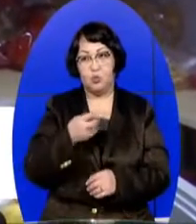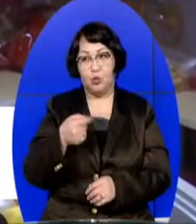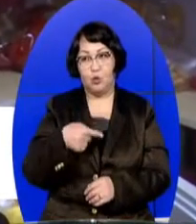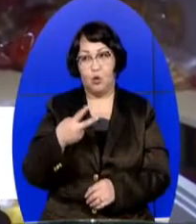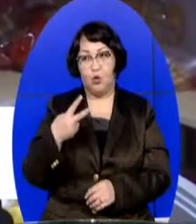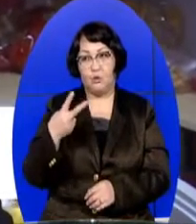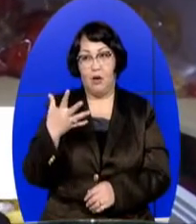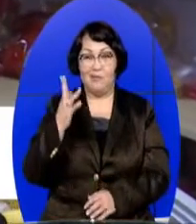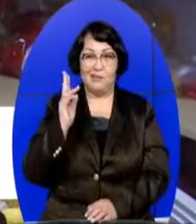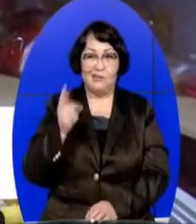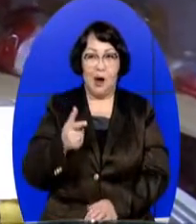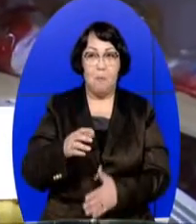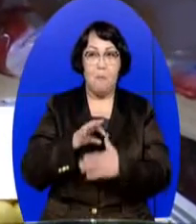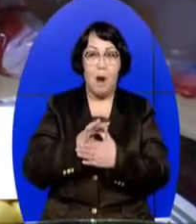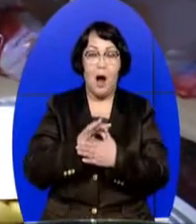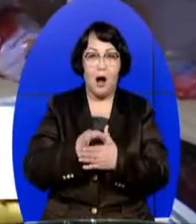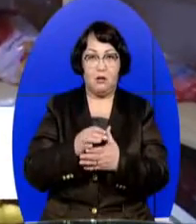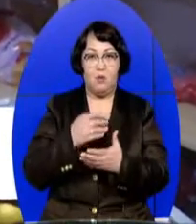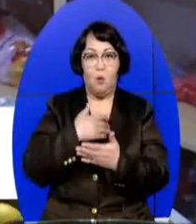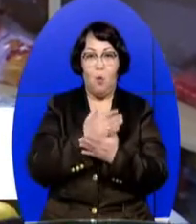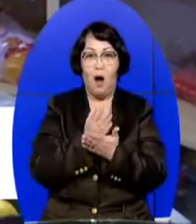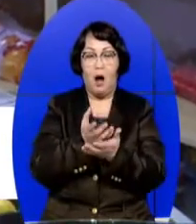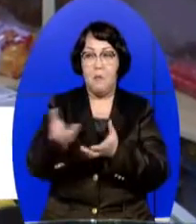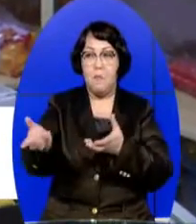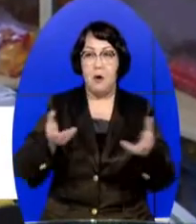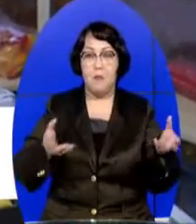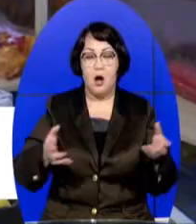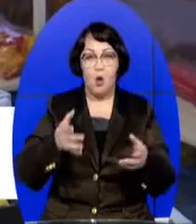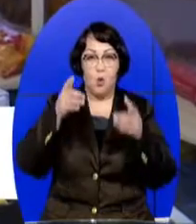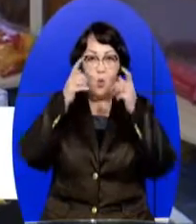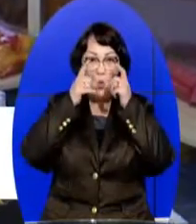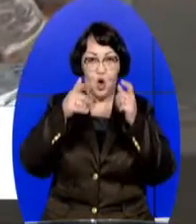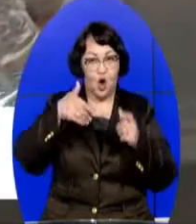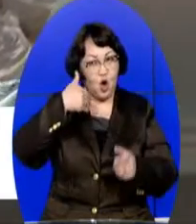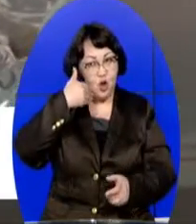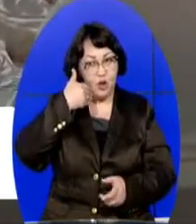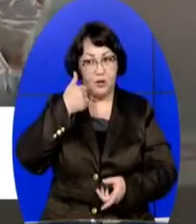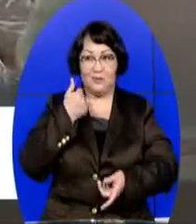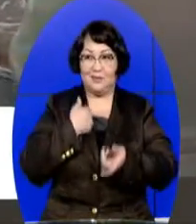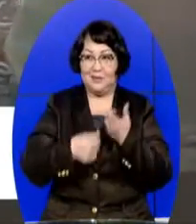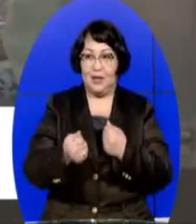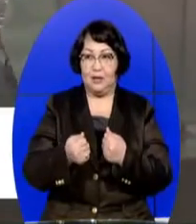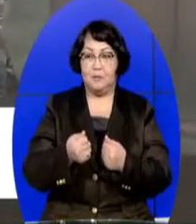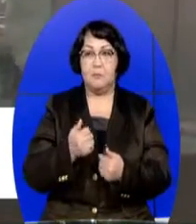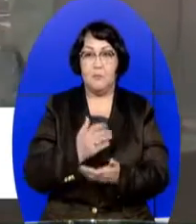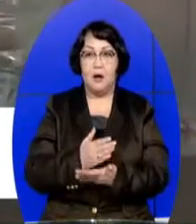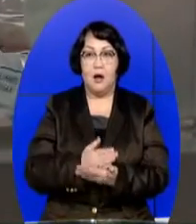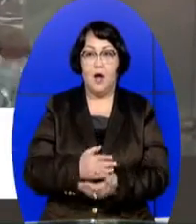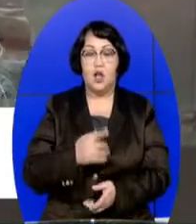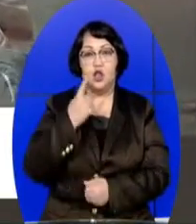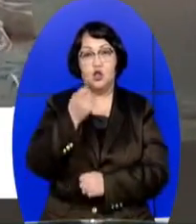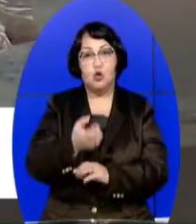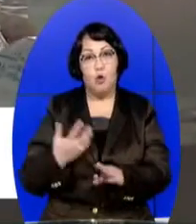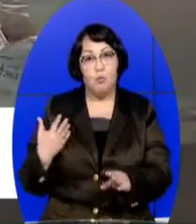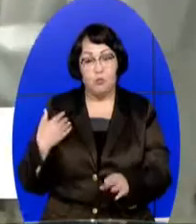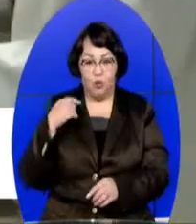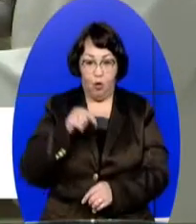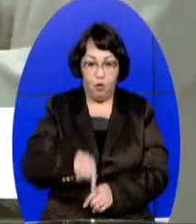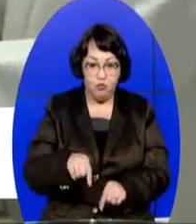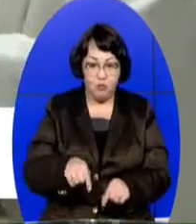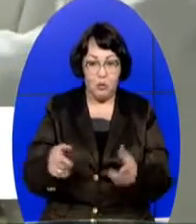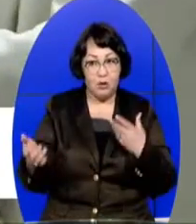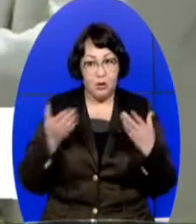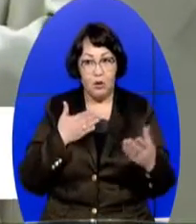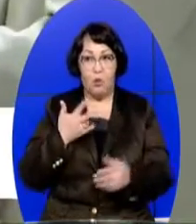одоо мах бол дунджаар бол нийлүүлэгдсэн байна. Энэ бол өхөр хоньны мах нутгалч нийлүүлэгдсэн байна. Энэ жил өнгөрсөн жилиг бодвол 3 дахин их